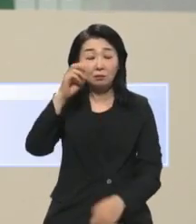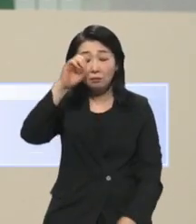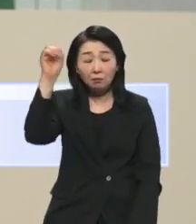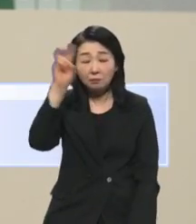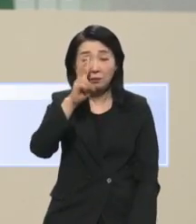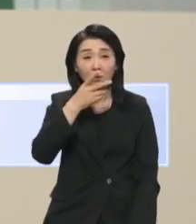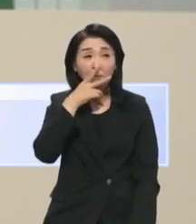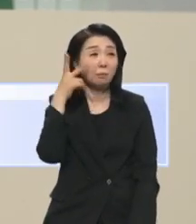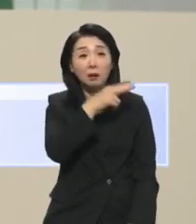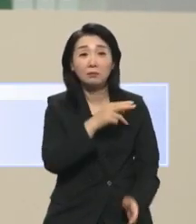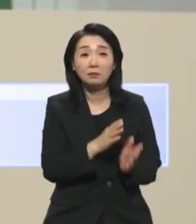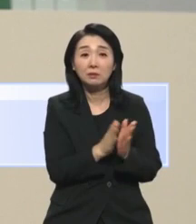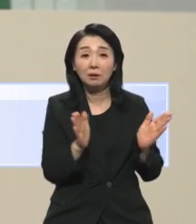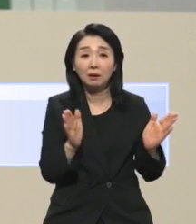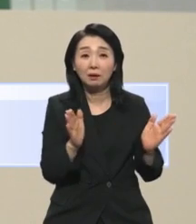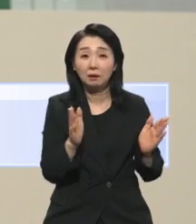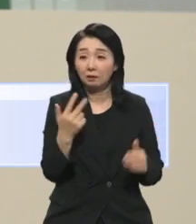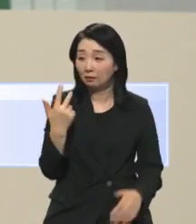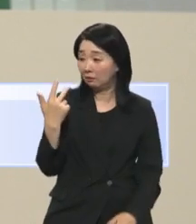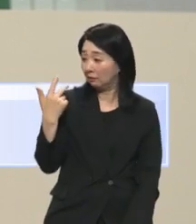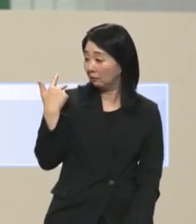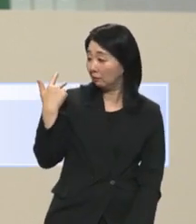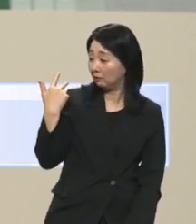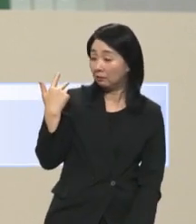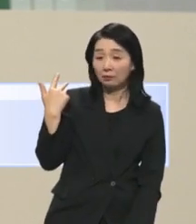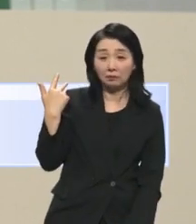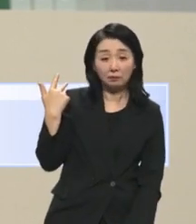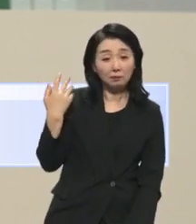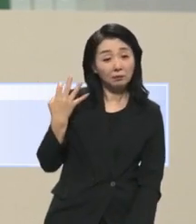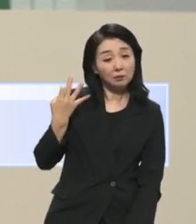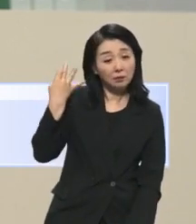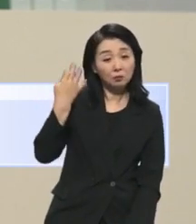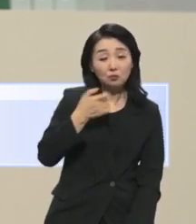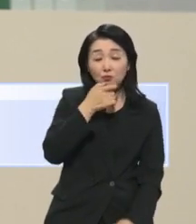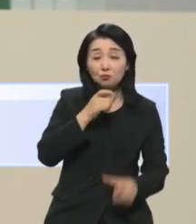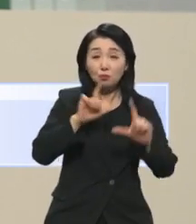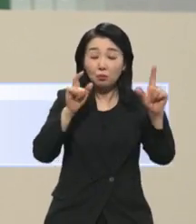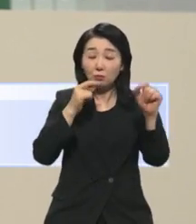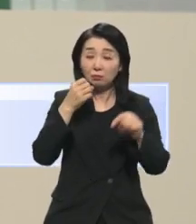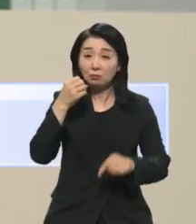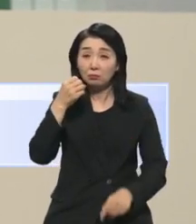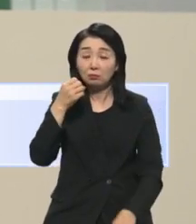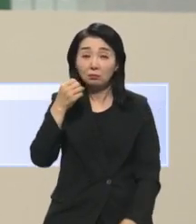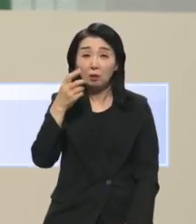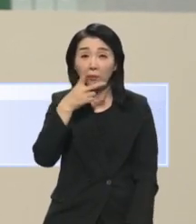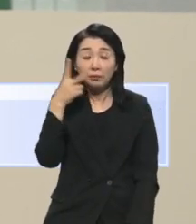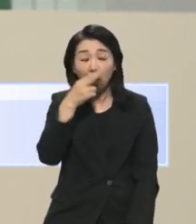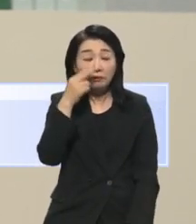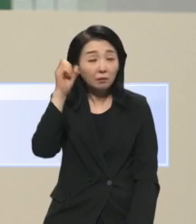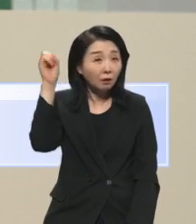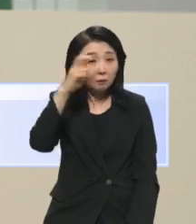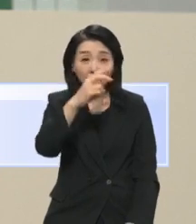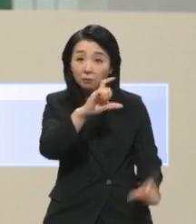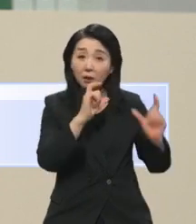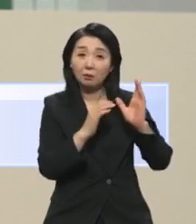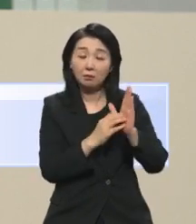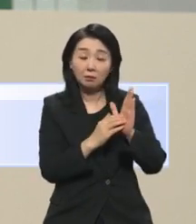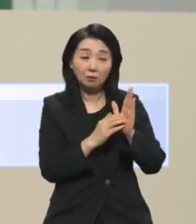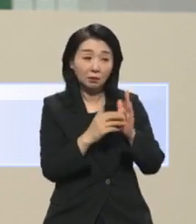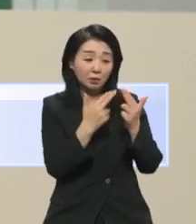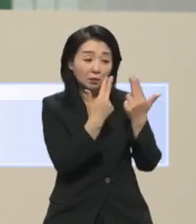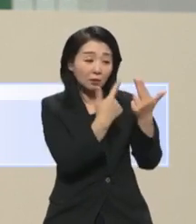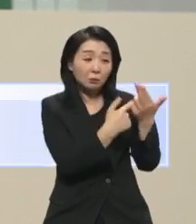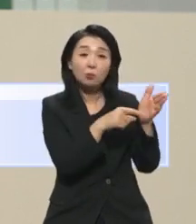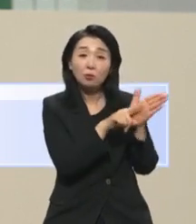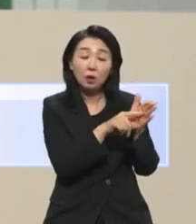뜬금없이 단식 시작된 거 아니에요 지난주 지난주 수요일인가요 갑자기 단식한다고 시작했는데 뭐이 대표에 의한이 대표를